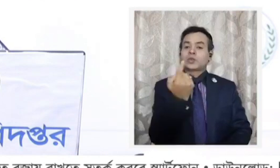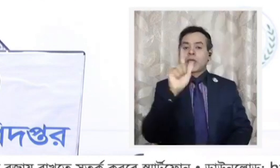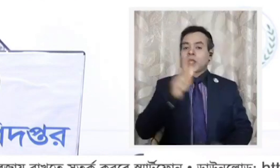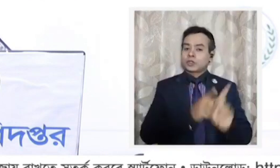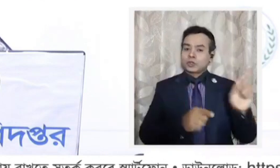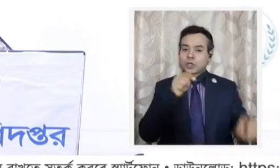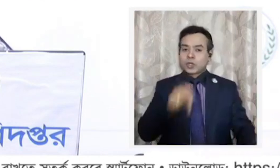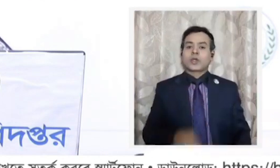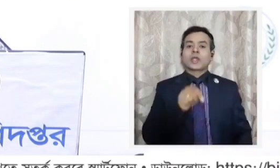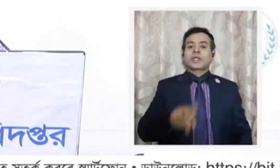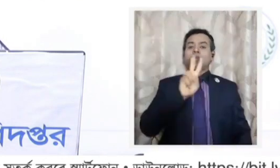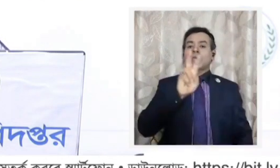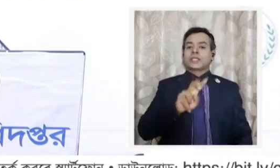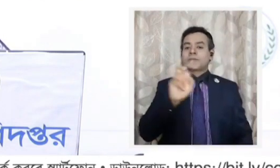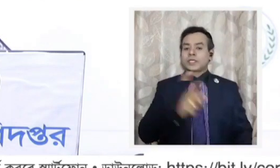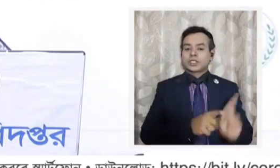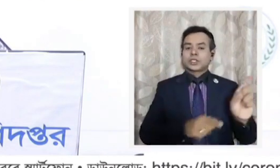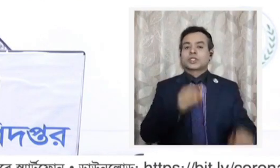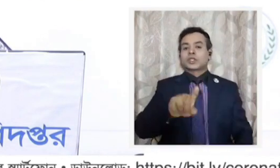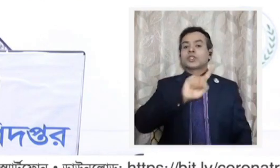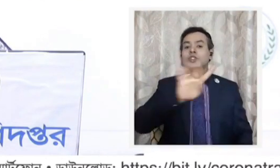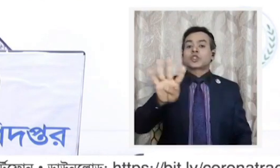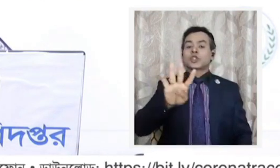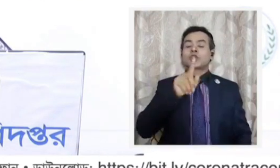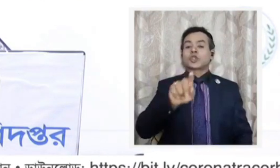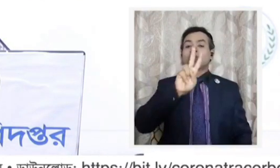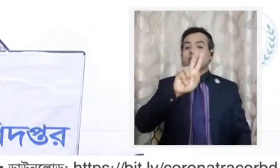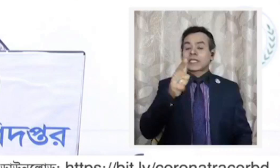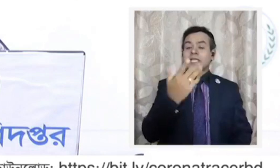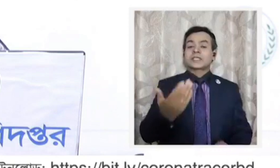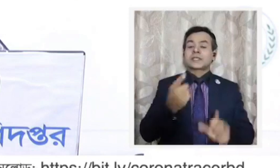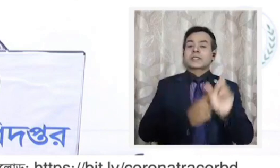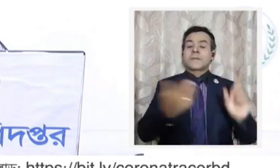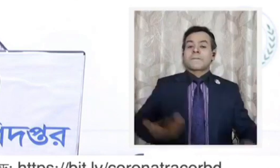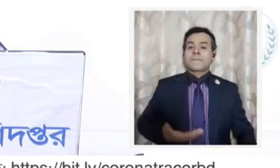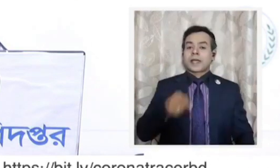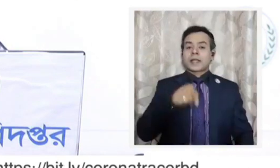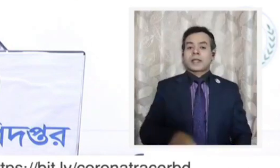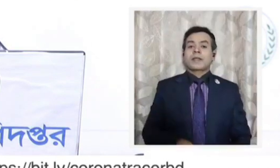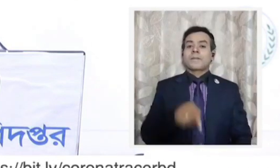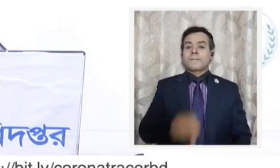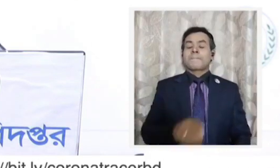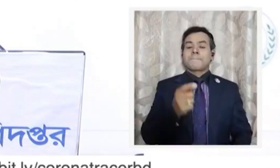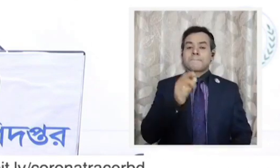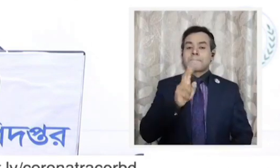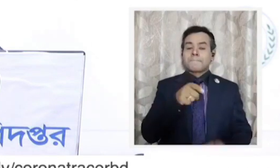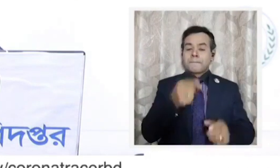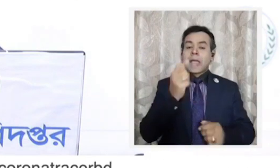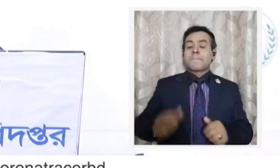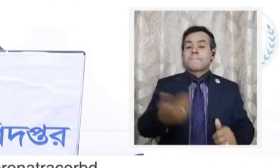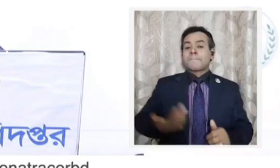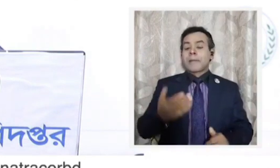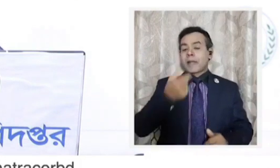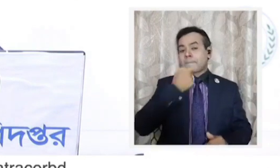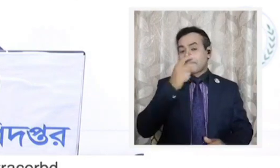एसेछि। आज पहला जुलाई 2020 17 आषाढ़ 1427 तथ्य परिवेशनेर